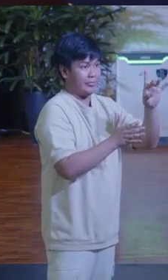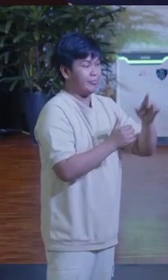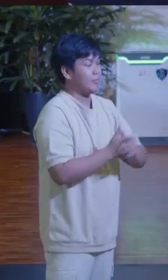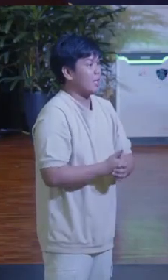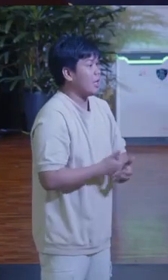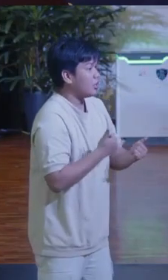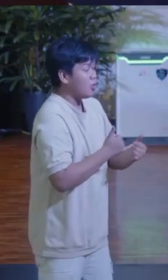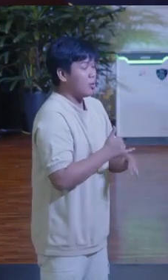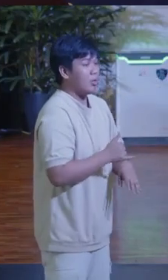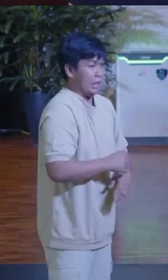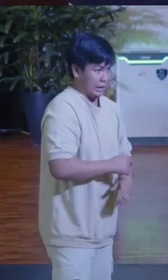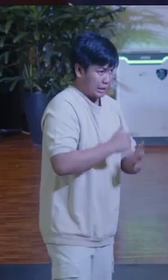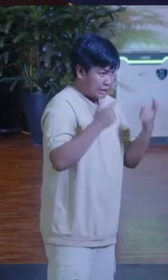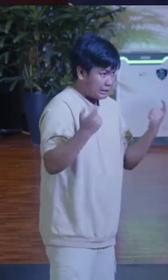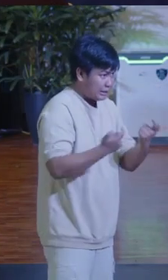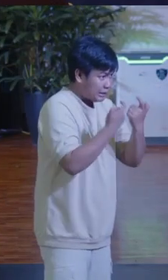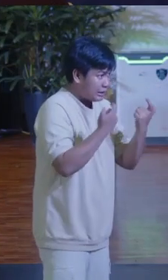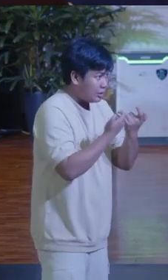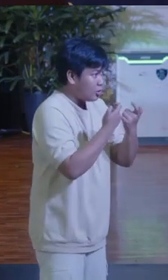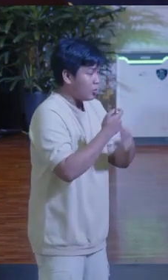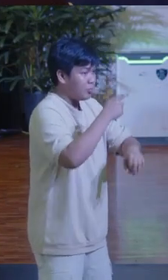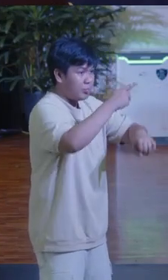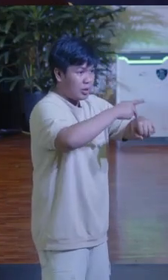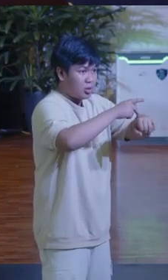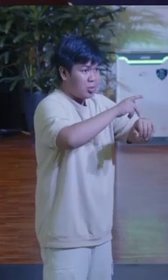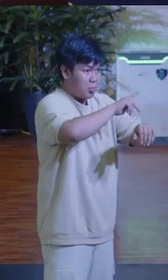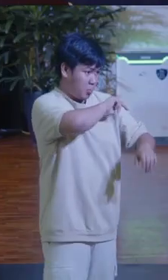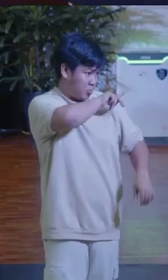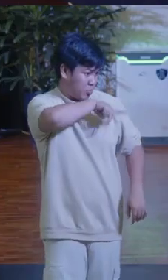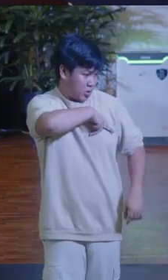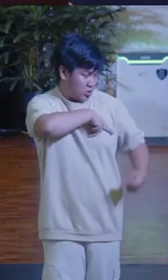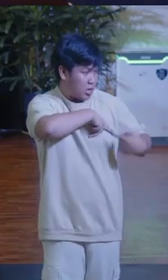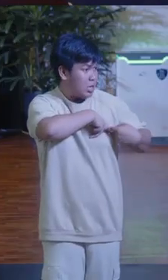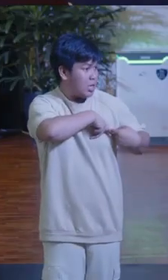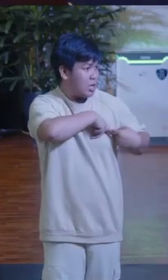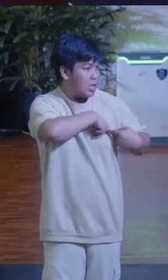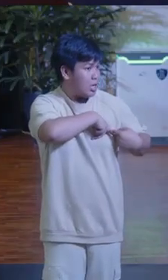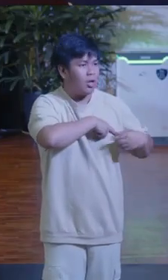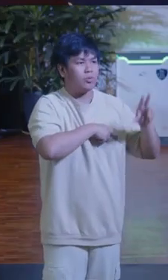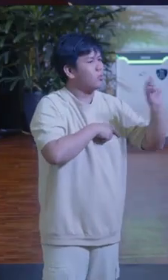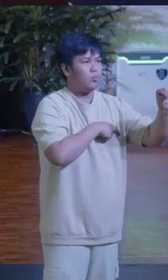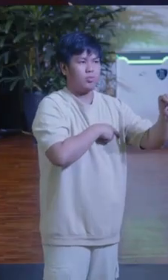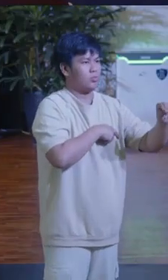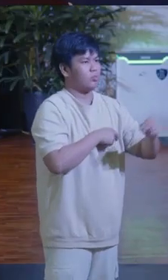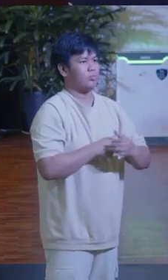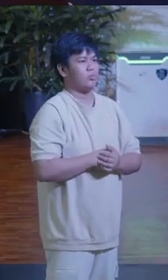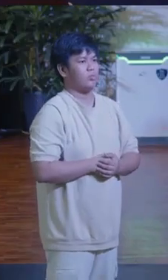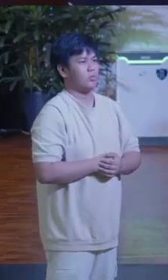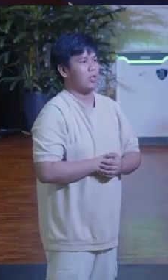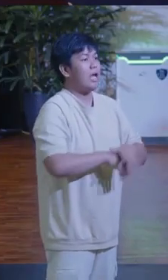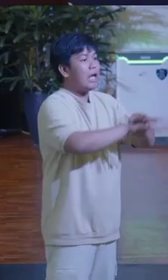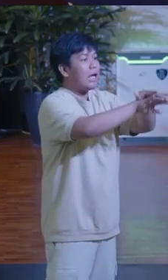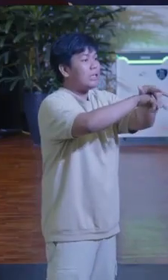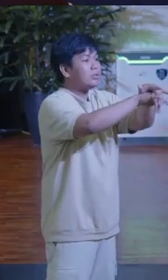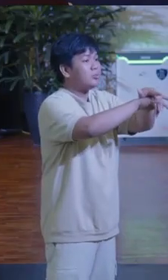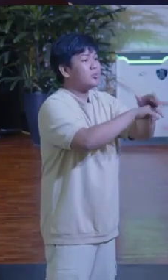eh. You go to him, and kung magkaayos na kayo, tapos na. Pero malamang